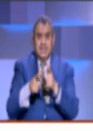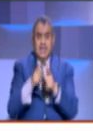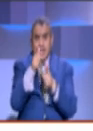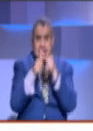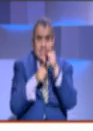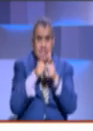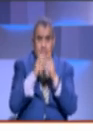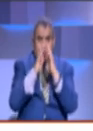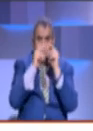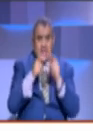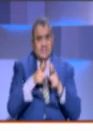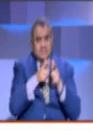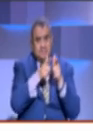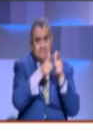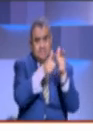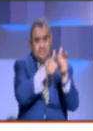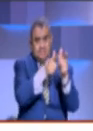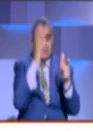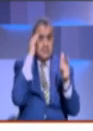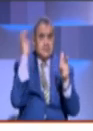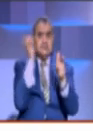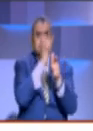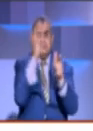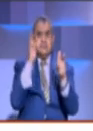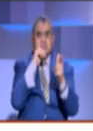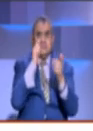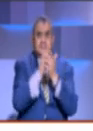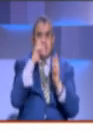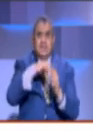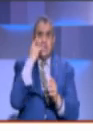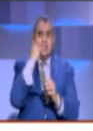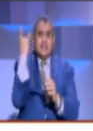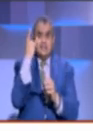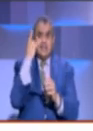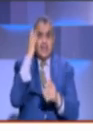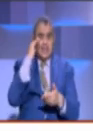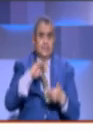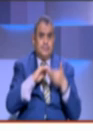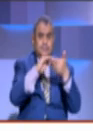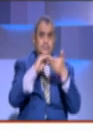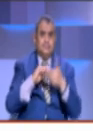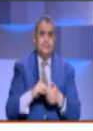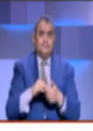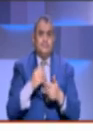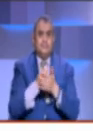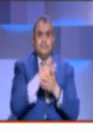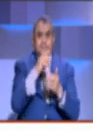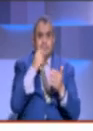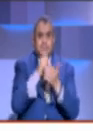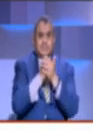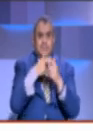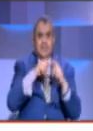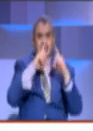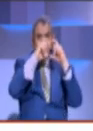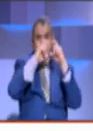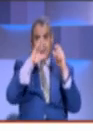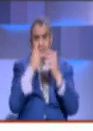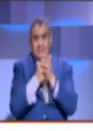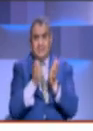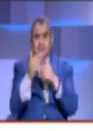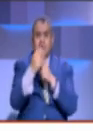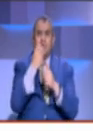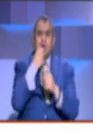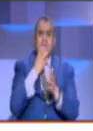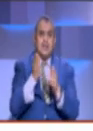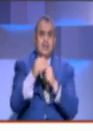أكبر. وطبعا لا يمكن إغفال دور الداخلية في توفير يعني الصور، لأن طبعا في صور عديدة التقطها أشخاص.